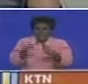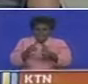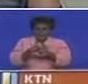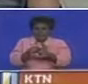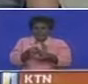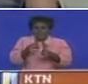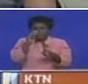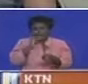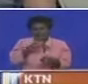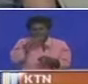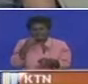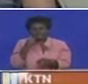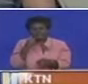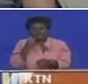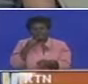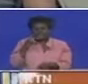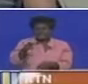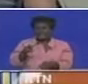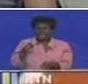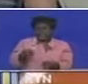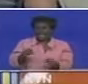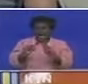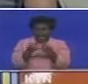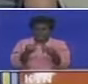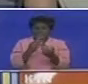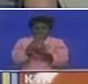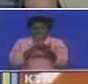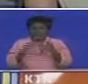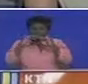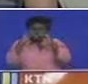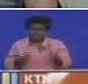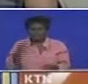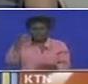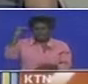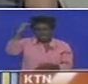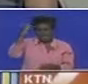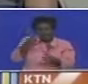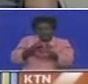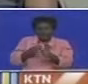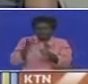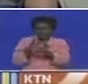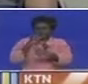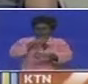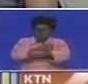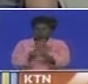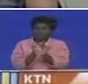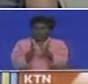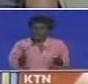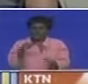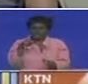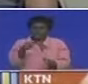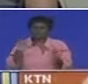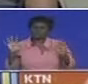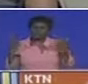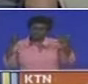za msingi za binafsi. Mtazamaji, haya yanajiri huku baadhi ya walimu wakuu katika shule za upili za umma wakishabikia